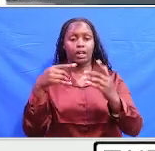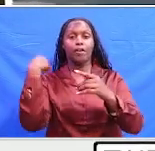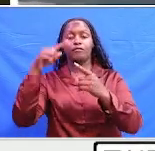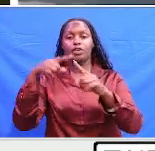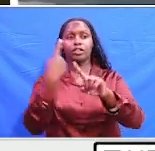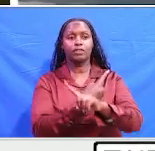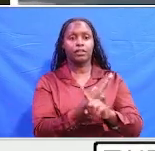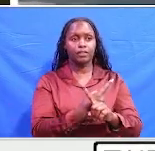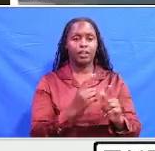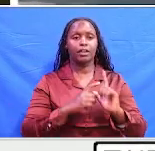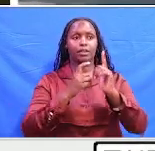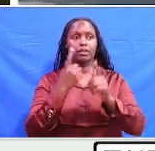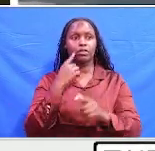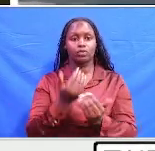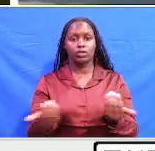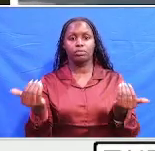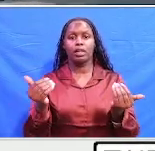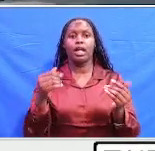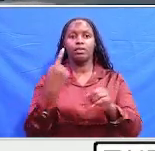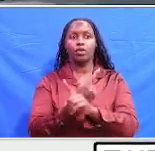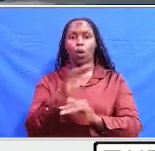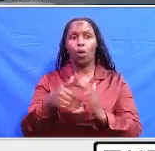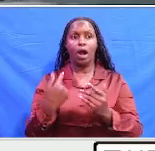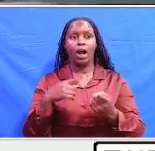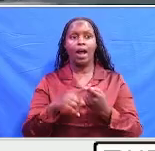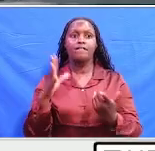vitengo tofauti vya watoto, chipukizi,